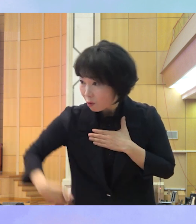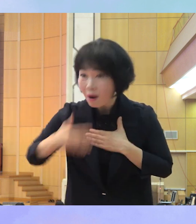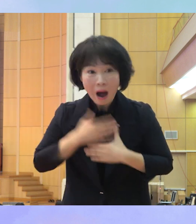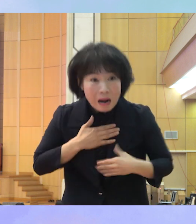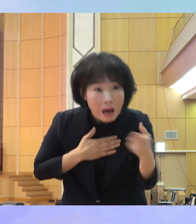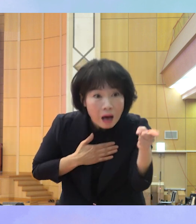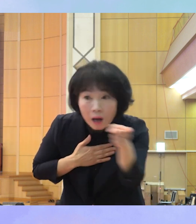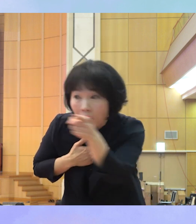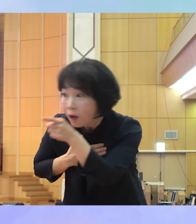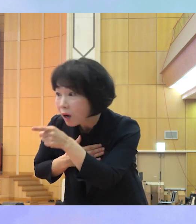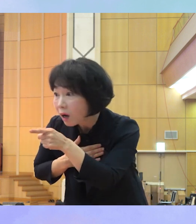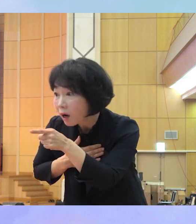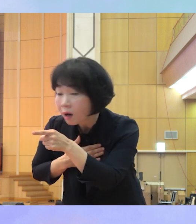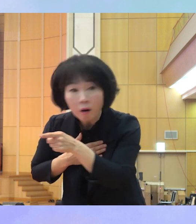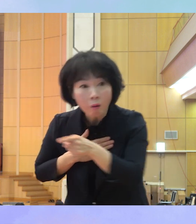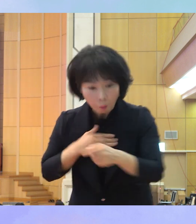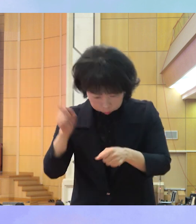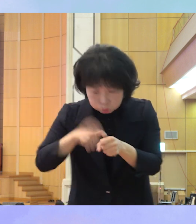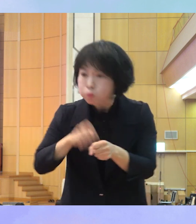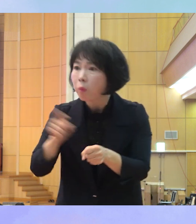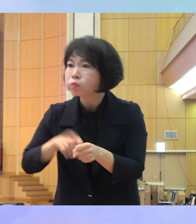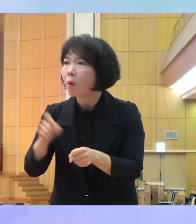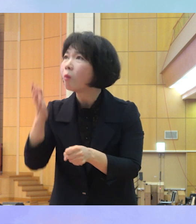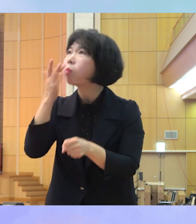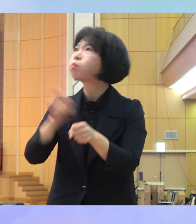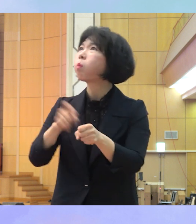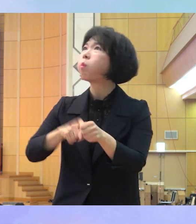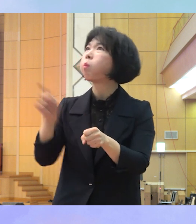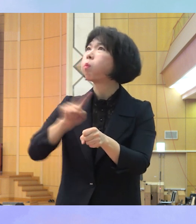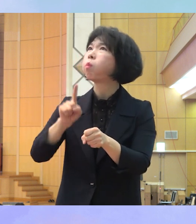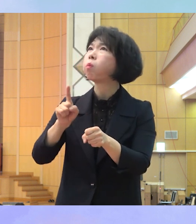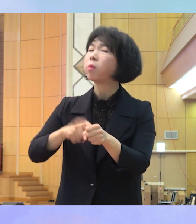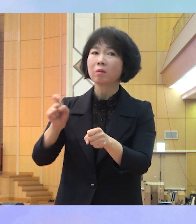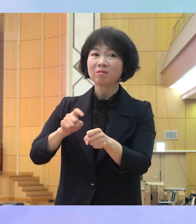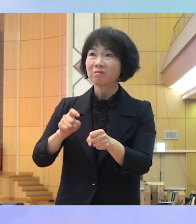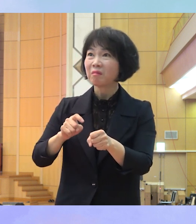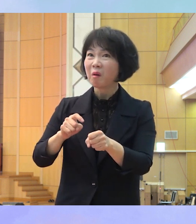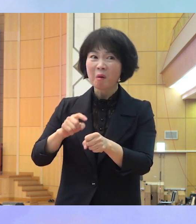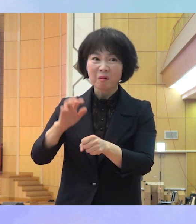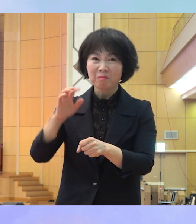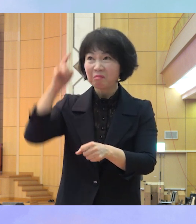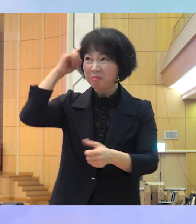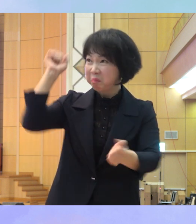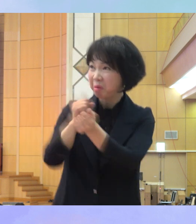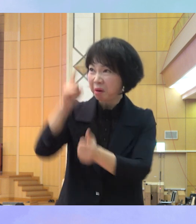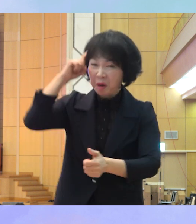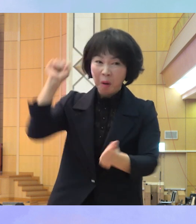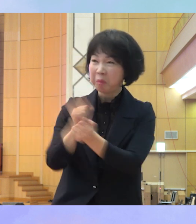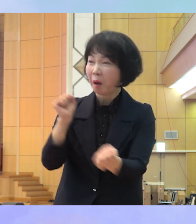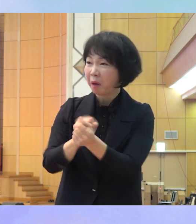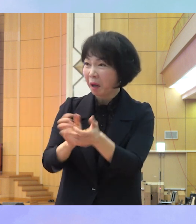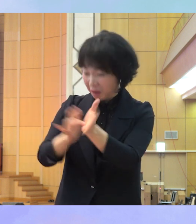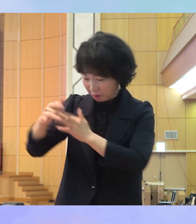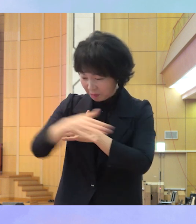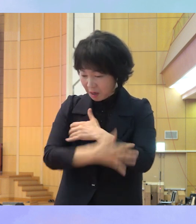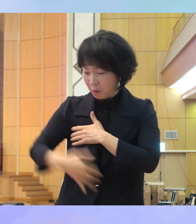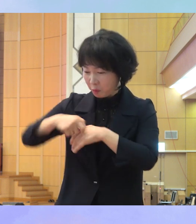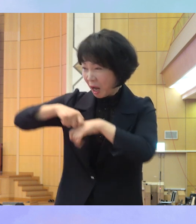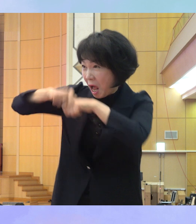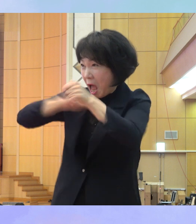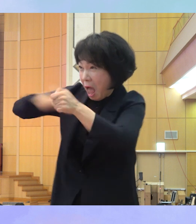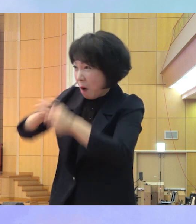사람들은 이거 못 깨달으면 이해가 안 가요. 그래서 유대인들은 뭐라고 했는지 아세요? 예수님의 살을 뜯어 먹어야 돼? 우리가 뭐